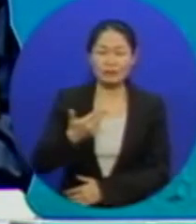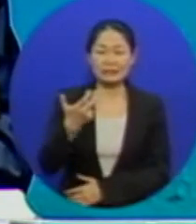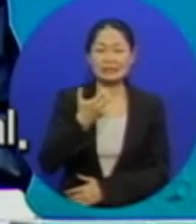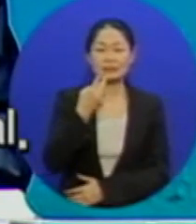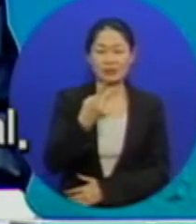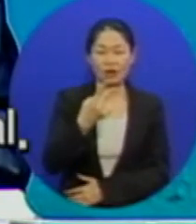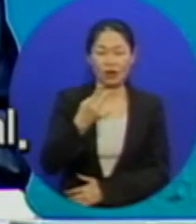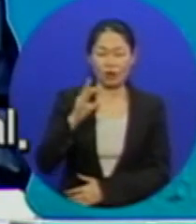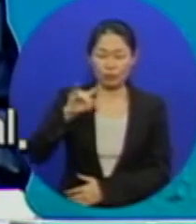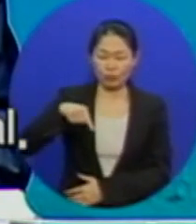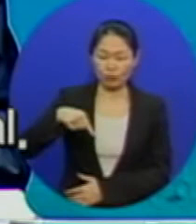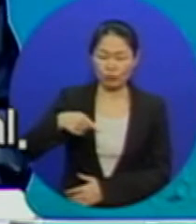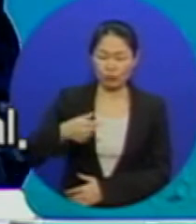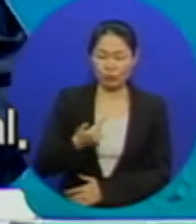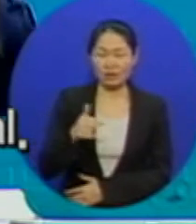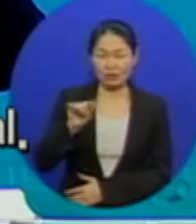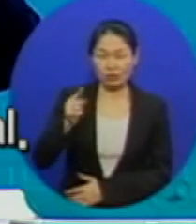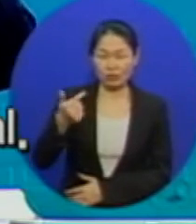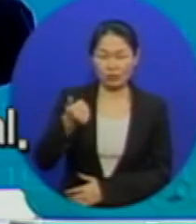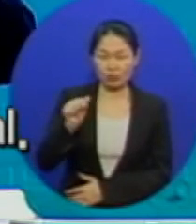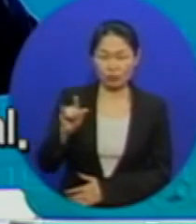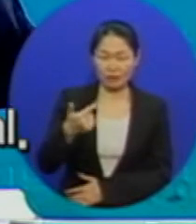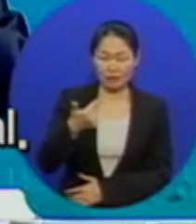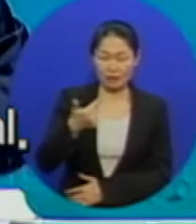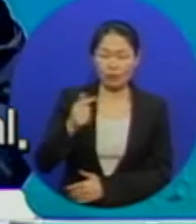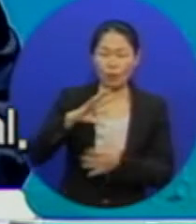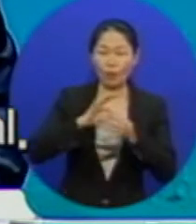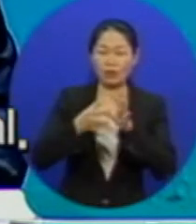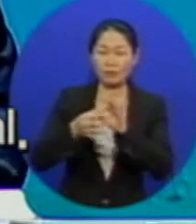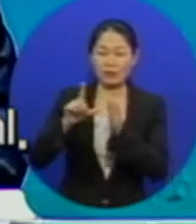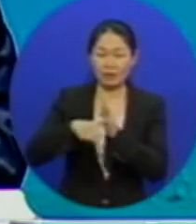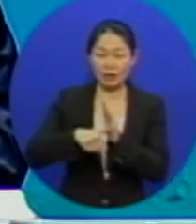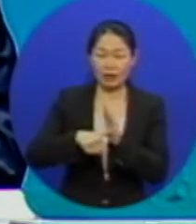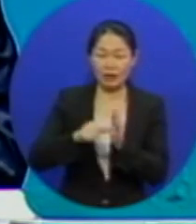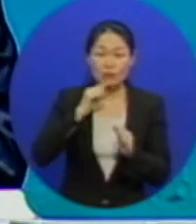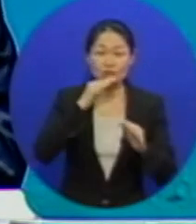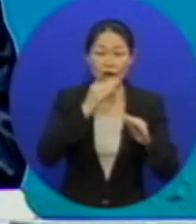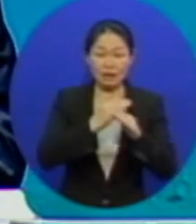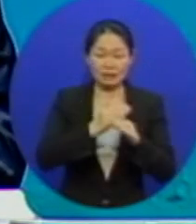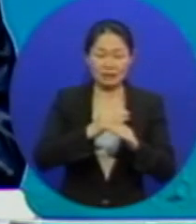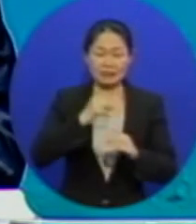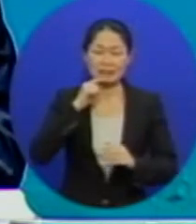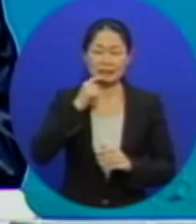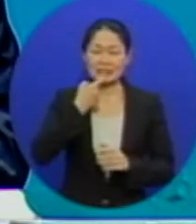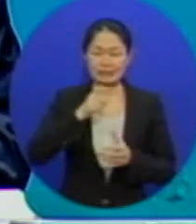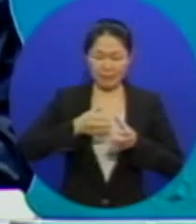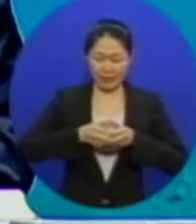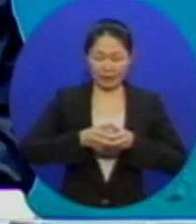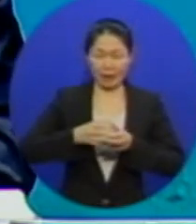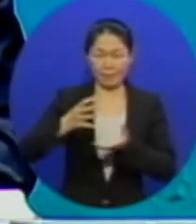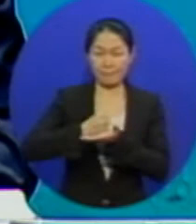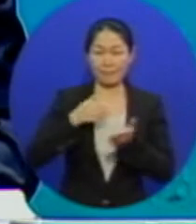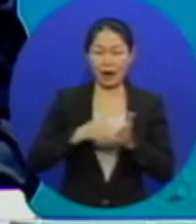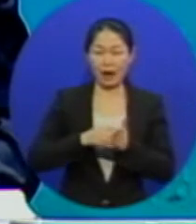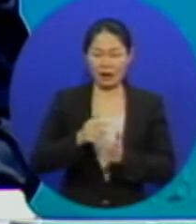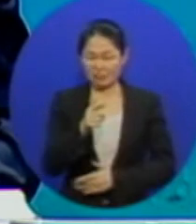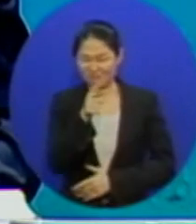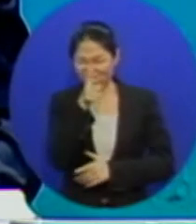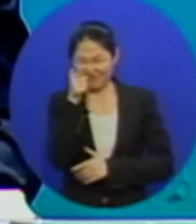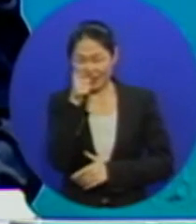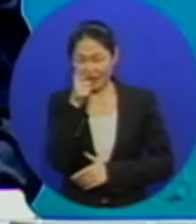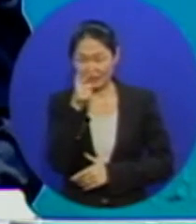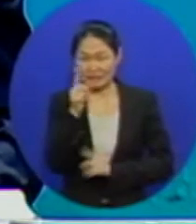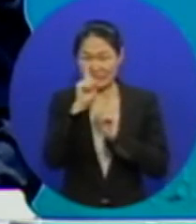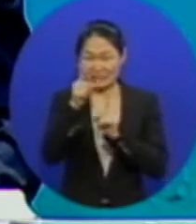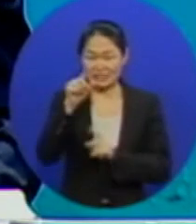됩니다 그 때 북한이 금메달을 1 닫습니다 사격 이었어요 세계 신기록으로 이호준이 라는